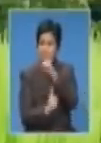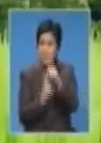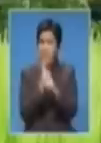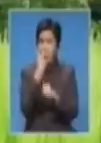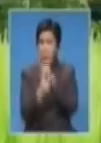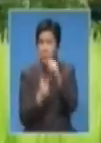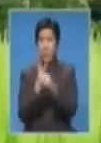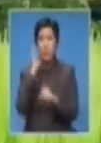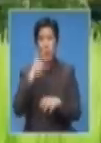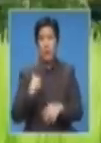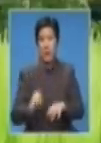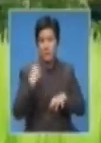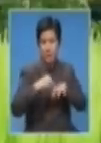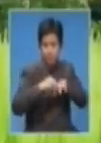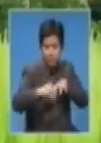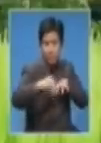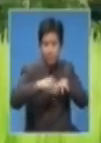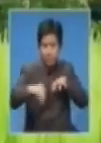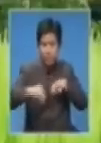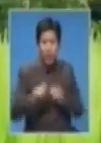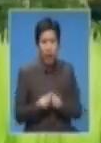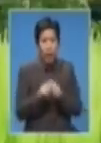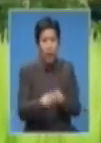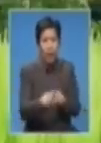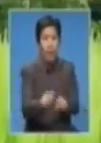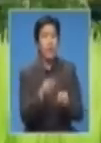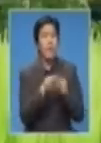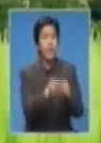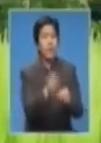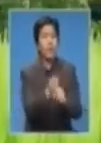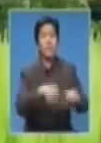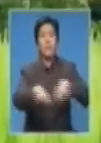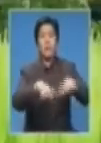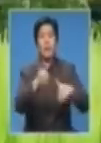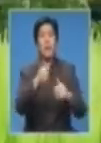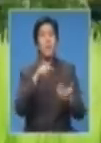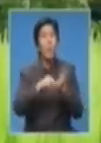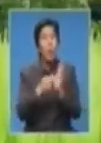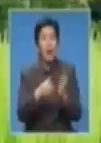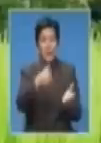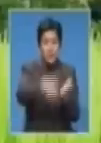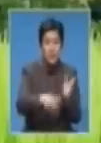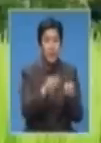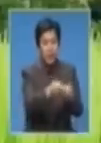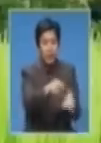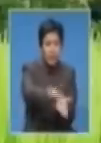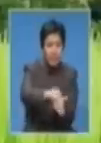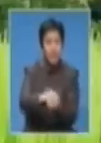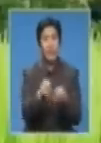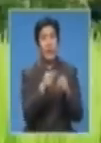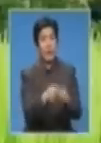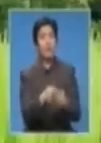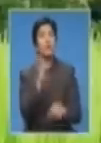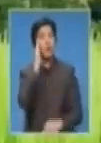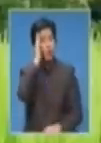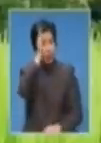าไปถูกการกระจายอำนาจการผ่องถ่ายการใช้งบประมาณต่างๆนะซึ่งรวมความไปถึงการเก็บภาษีให้มีประสิทธิภาพด้วยภาษีท้องถิ่นเราเนี้ย